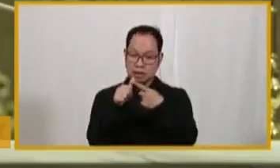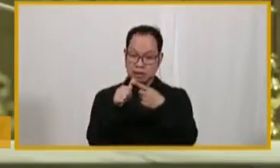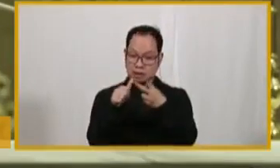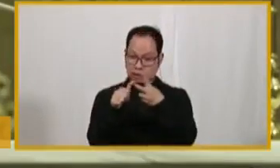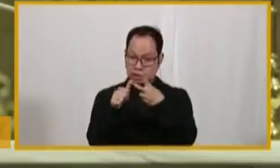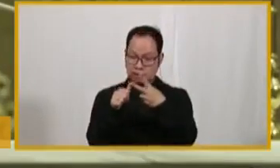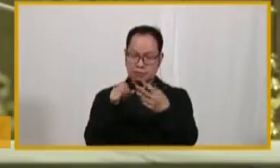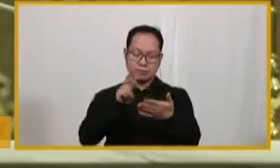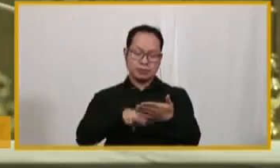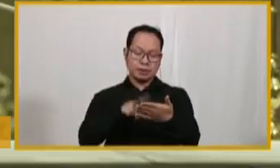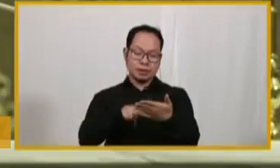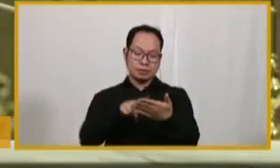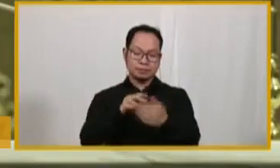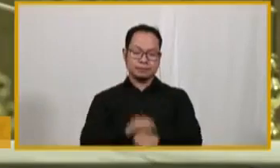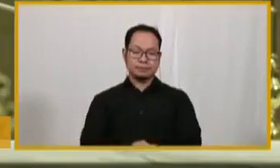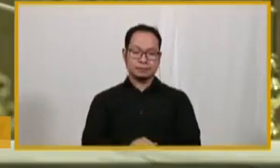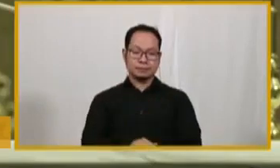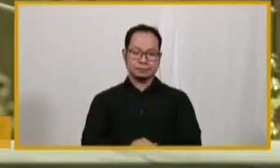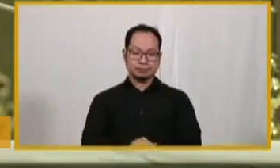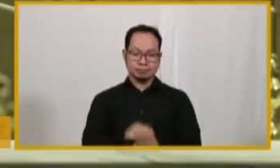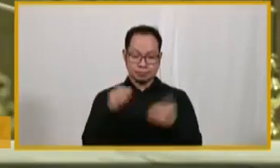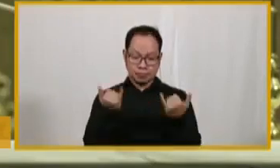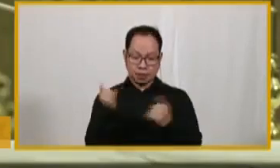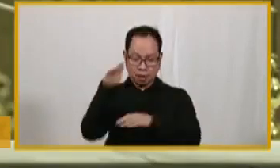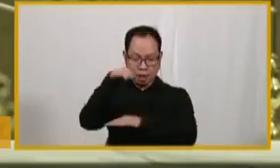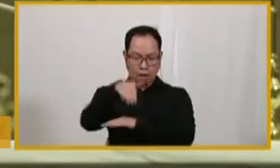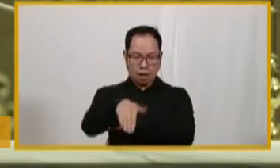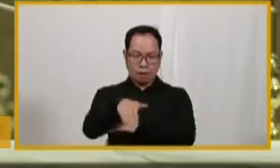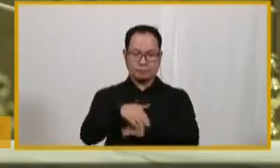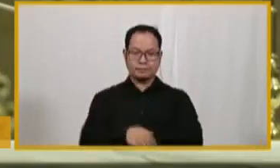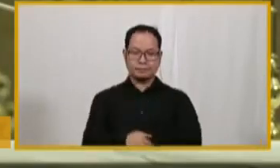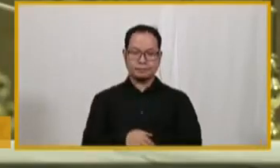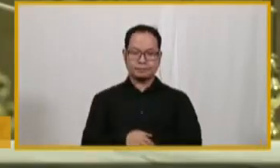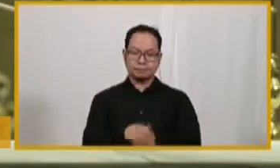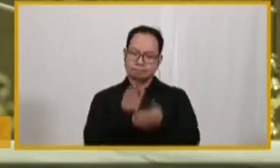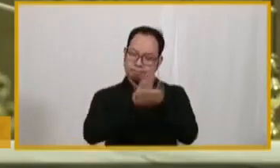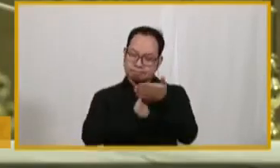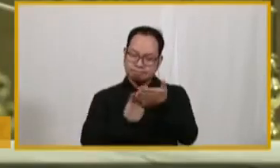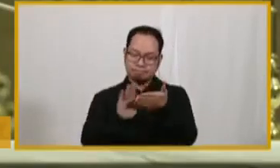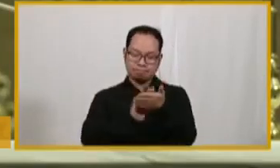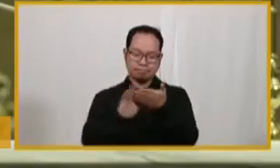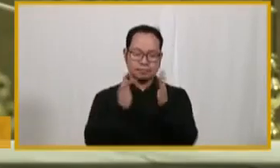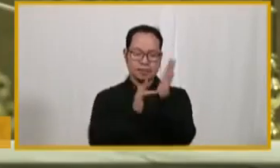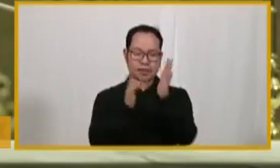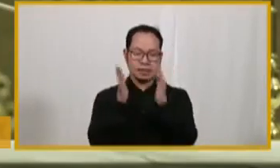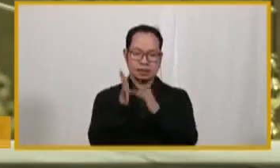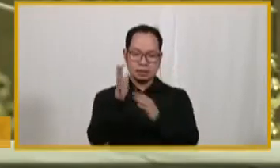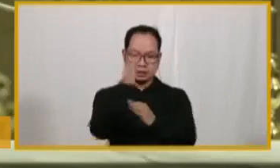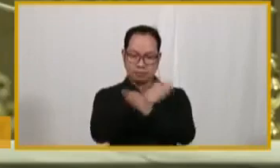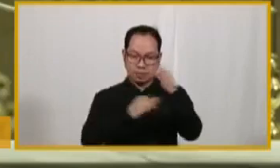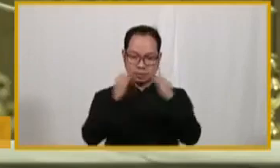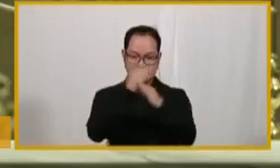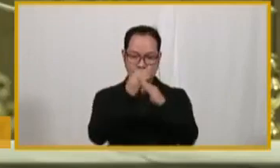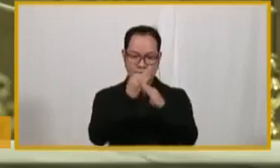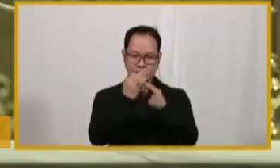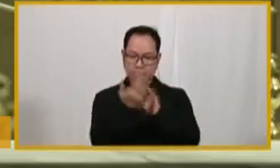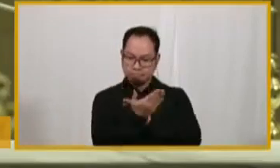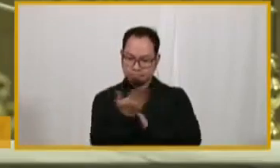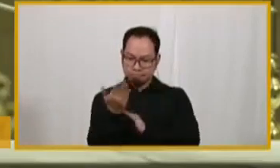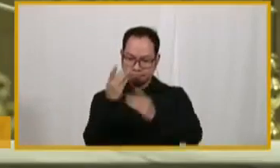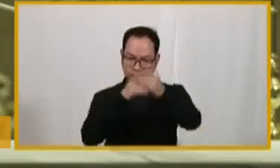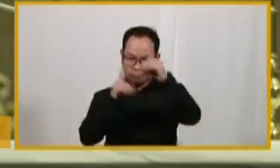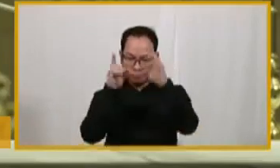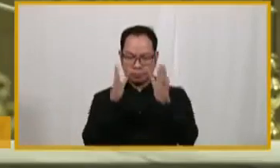pagbasa. Sa gabing ito, hinugasan ni Jesus ang paa ng kanyang mga